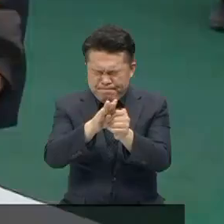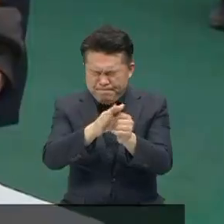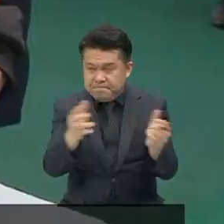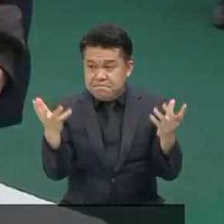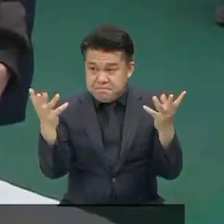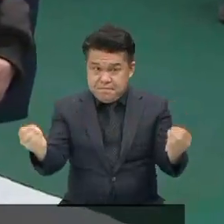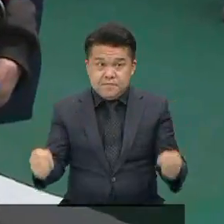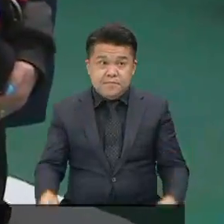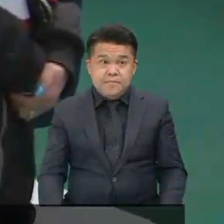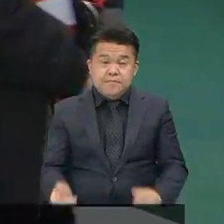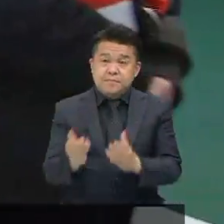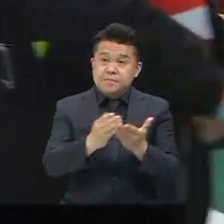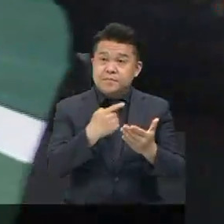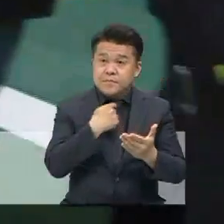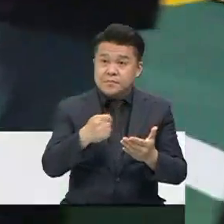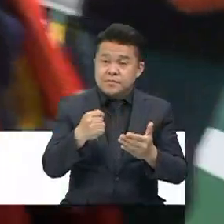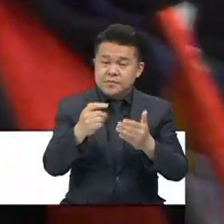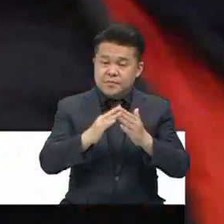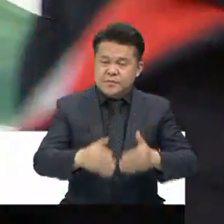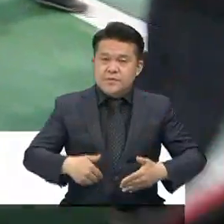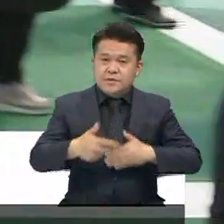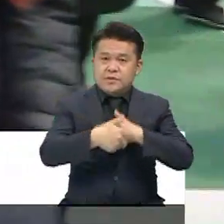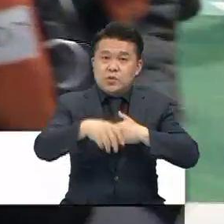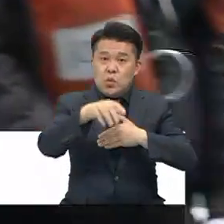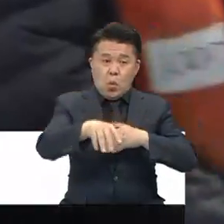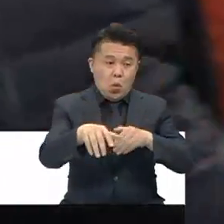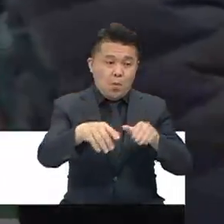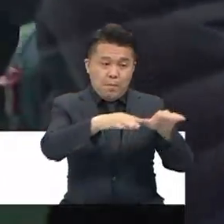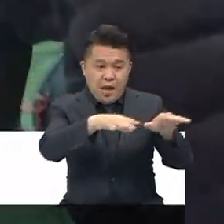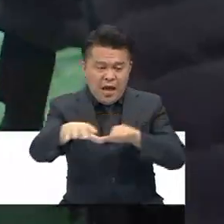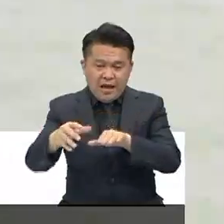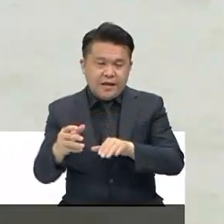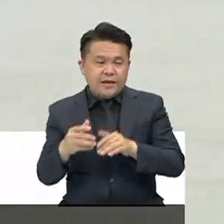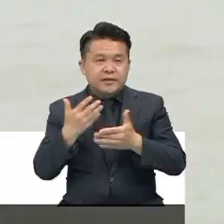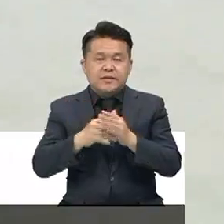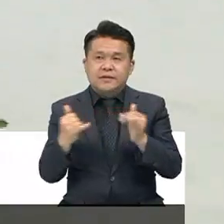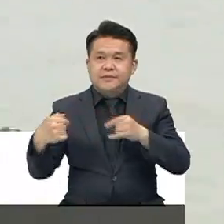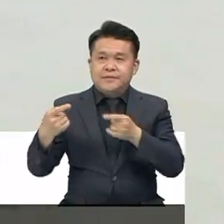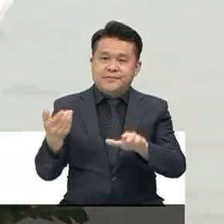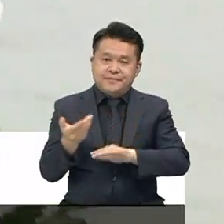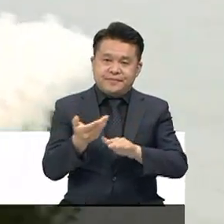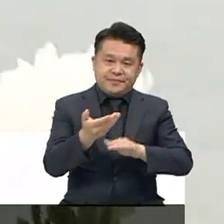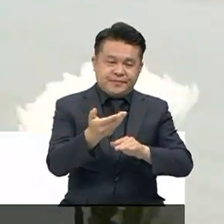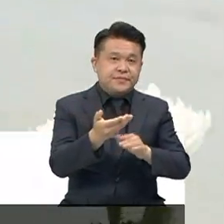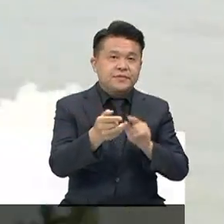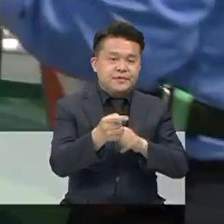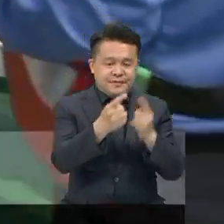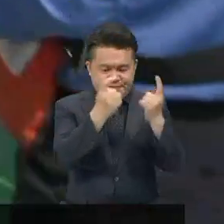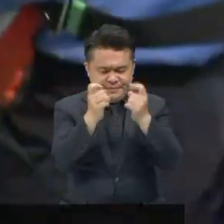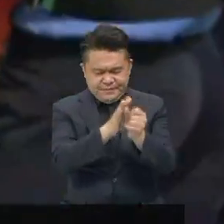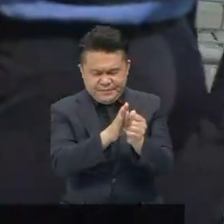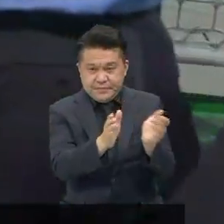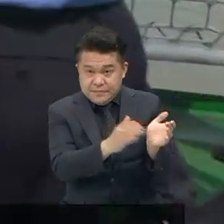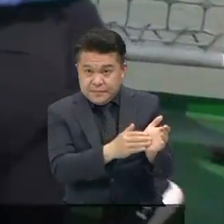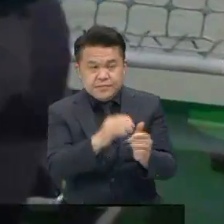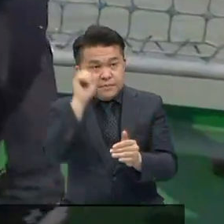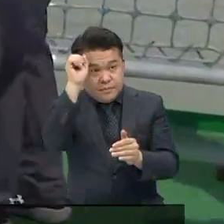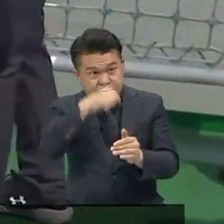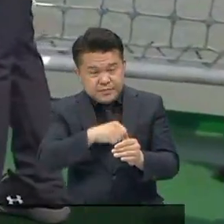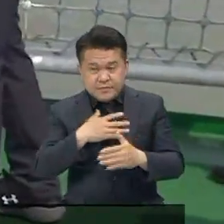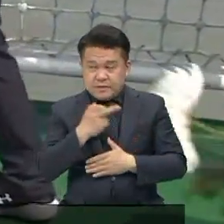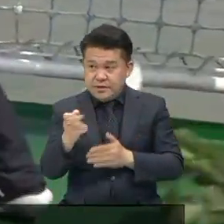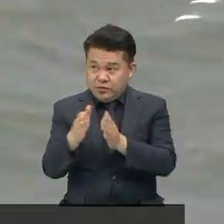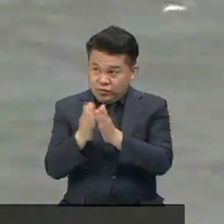이어졌습니다. 세월호가 침몰한 전남 진도 사고 해역에선 유족들이 참석한 선상 추모식이 열렸습니다. 오늘 새벽